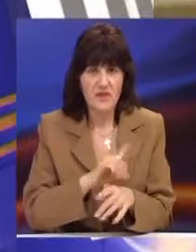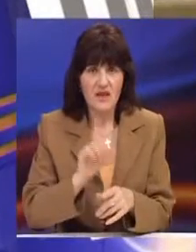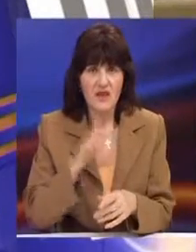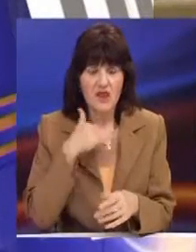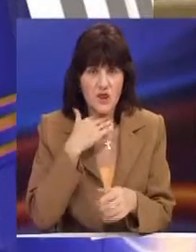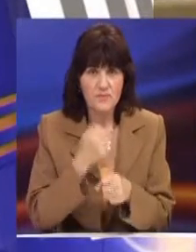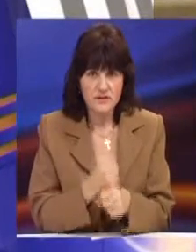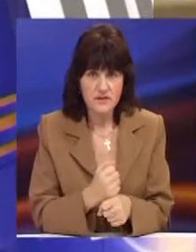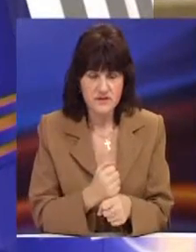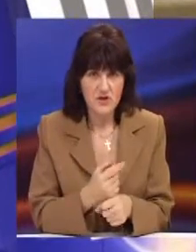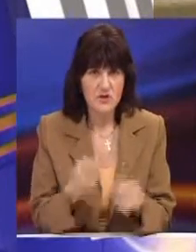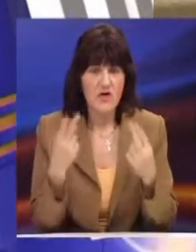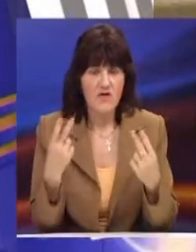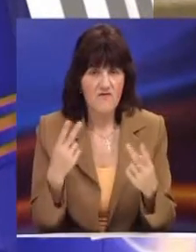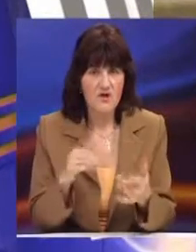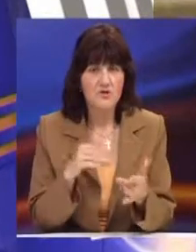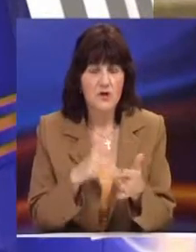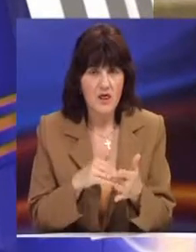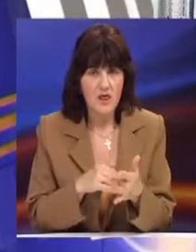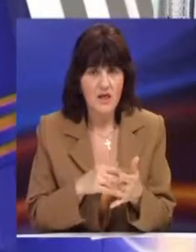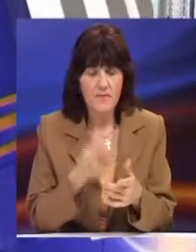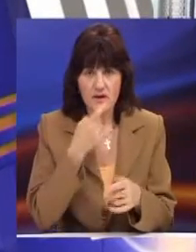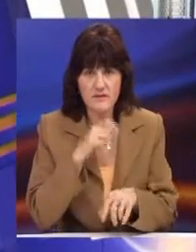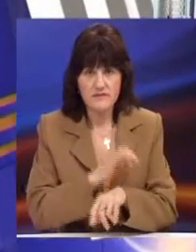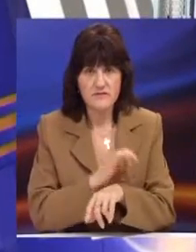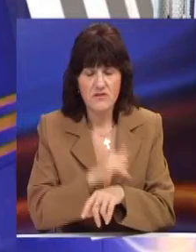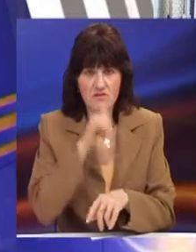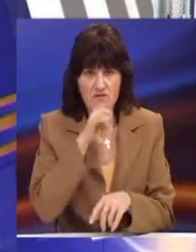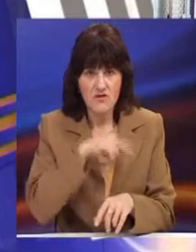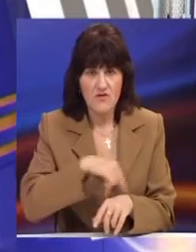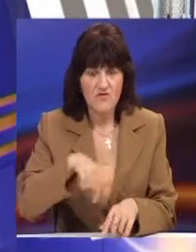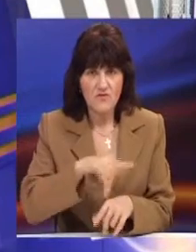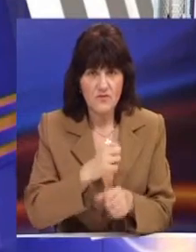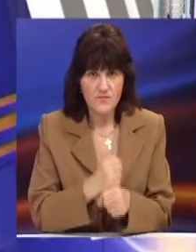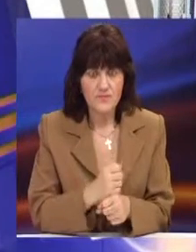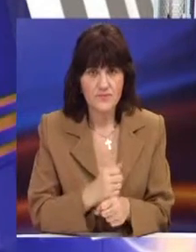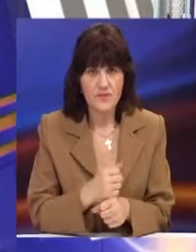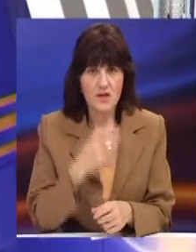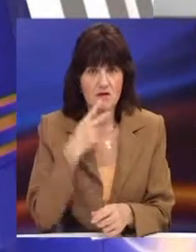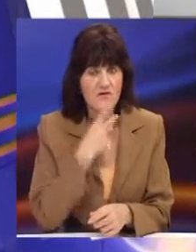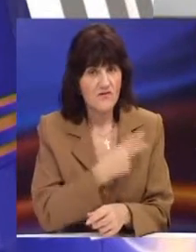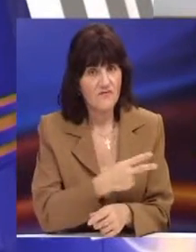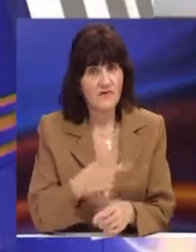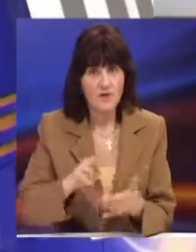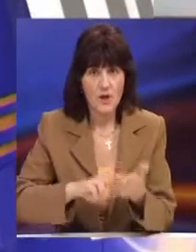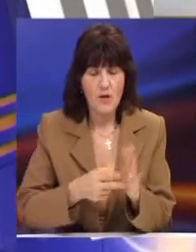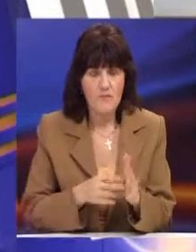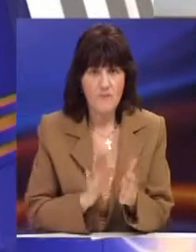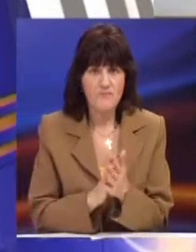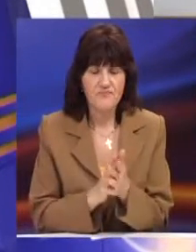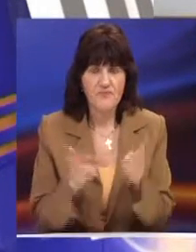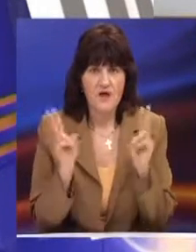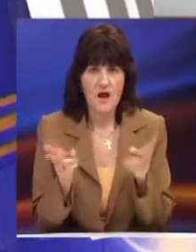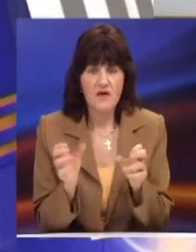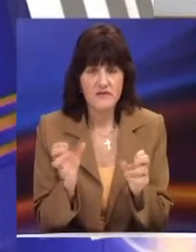krpe ne predstavlja dovoljnu zaštitu. Neophodno je obaviti i baždarenje vodomera. Problemi koji su vidljivi u